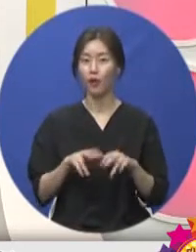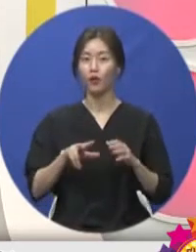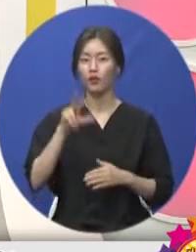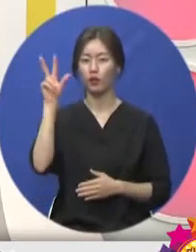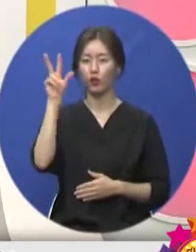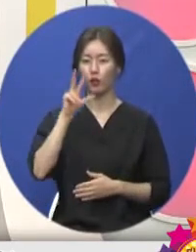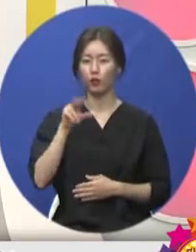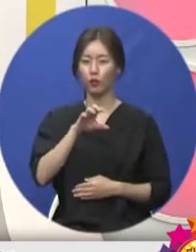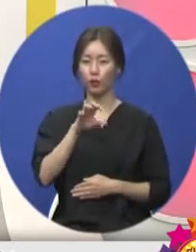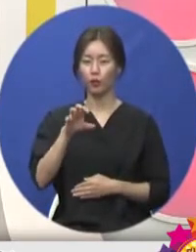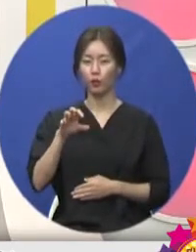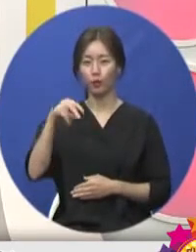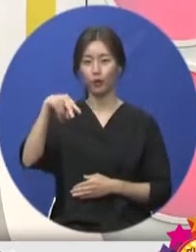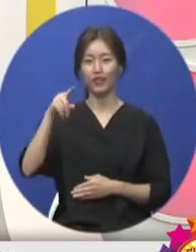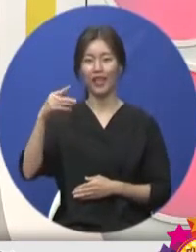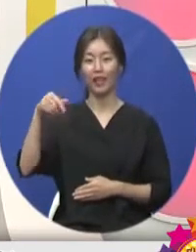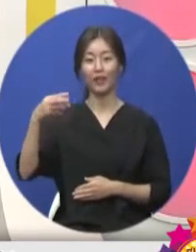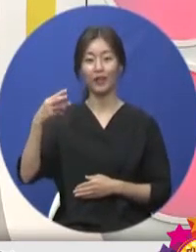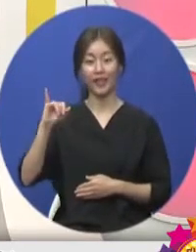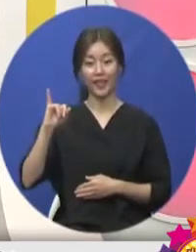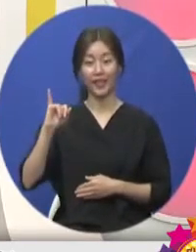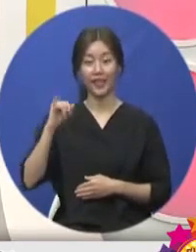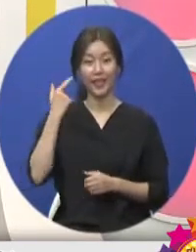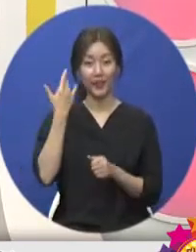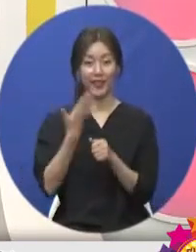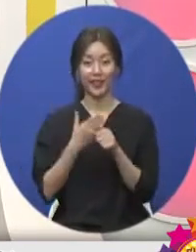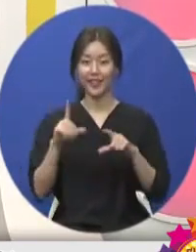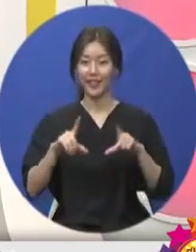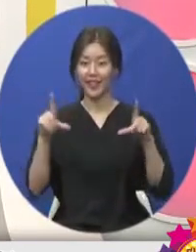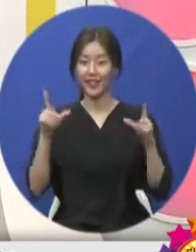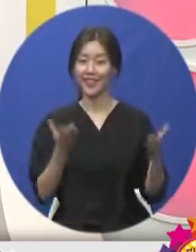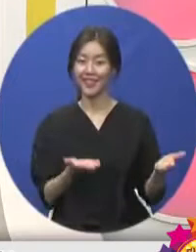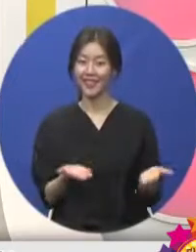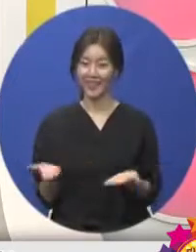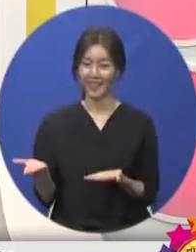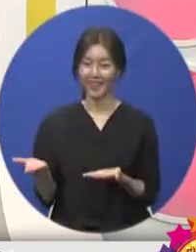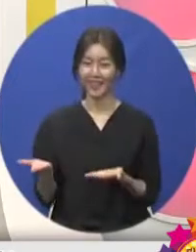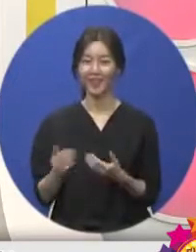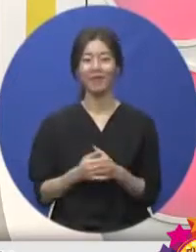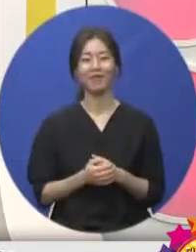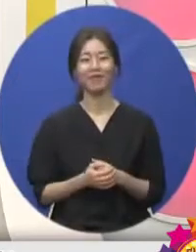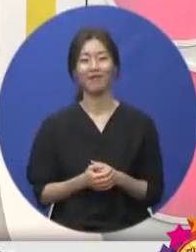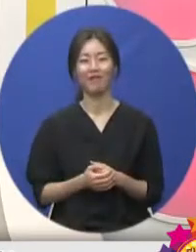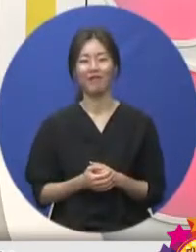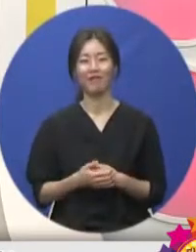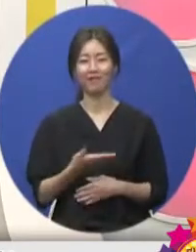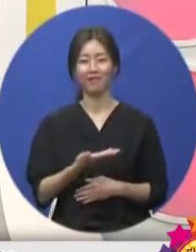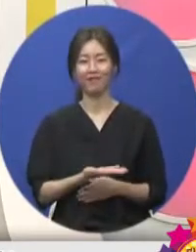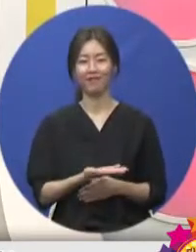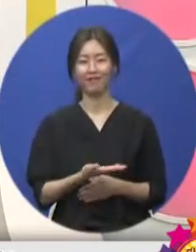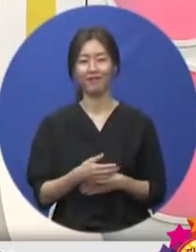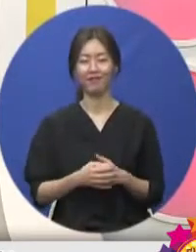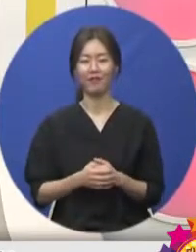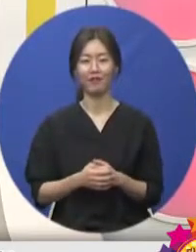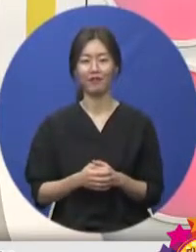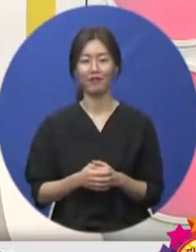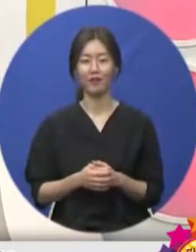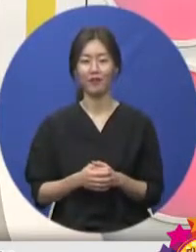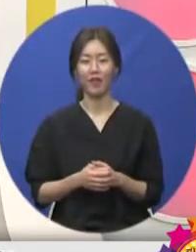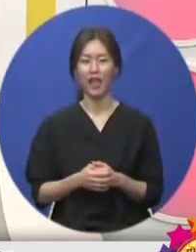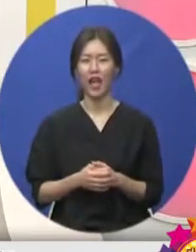사투리를 퀴즈로 풀어보는 시간이 있었죠? 네, 그렇습니다. 오늘의 퀴즈는 바로 이것이었습니다. 자,